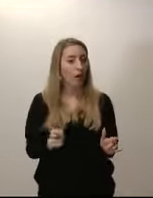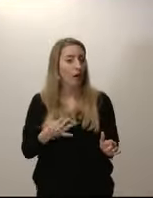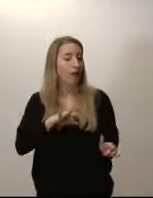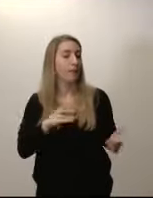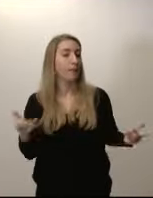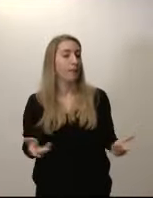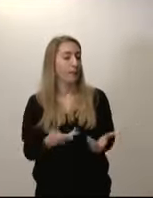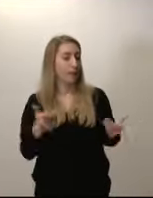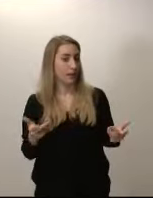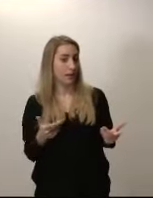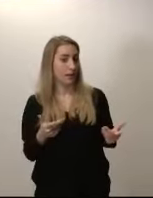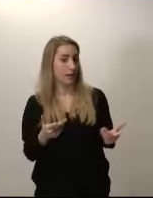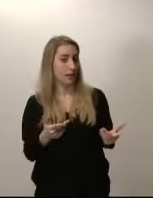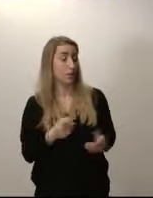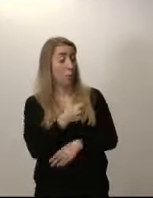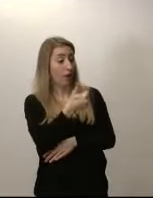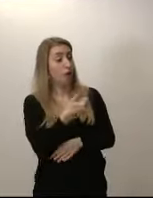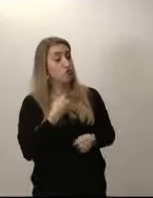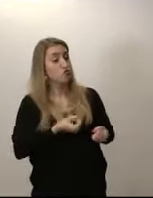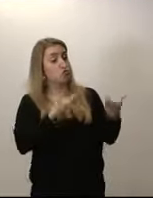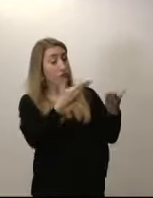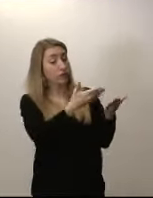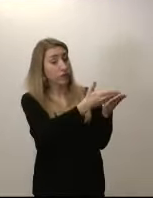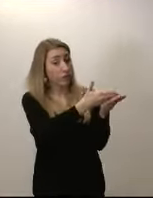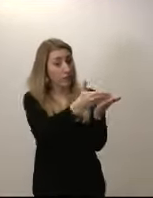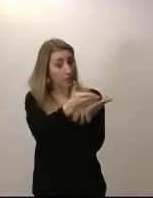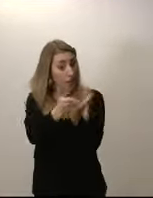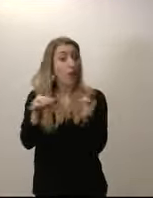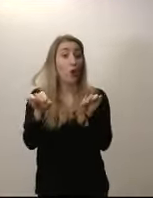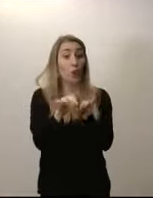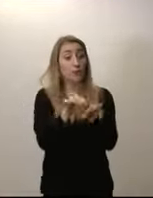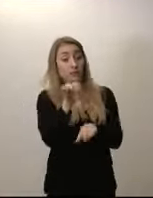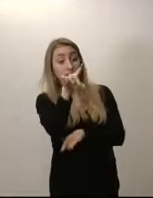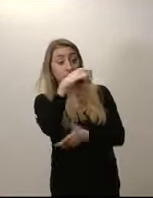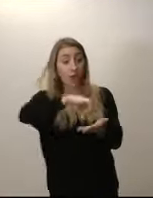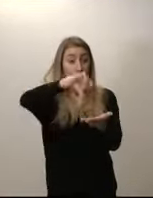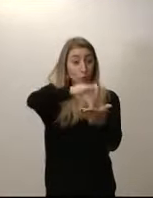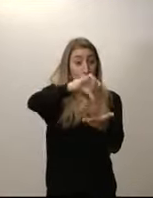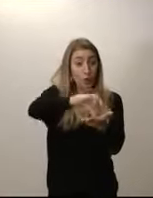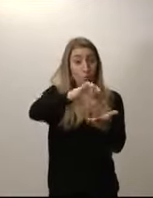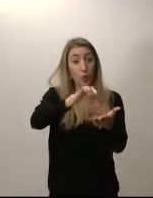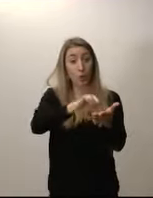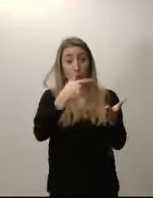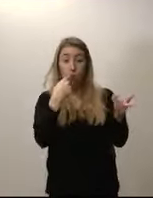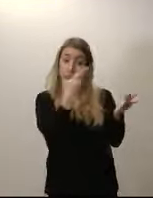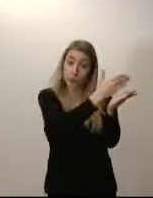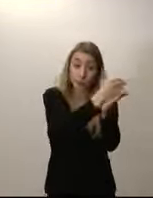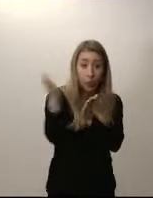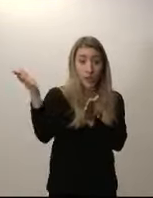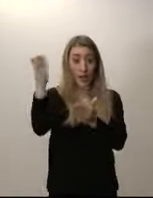travers d'une offre diversifiée, et parce que c'est un lieu pluriel dans sa forme et dans son